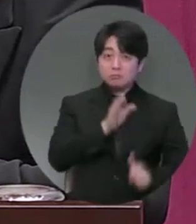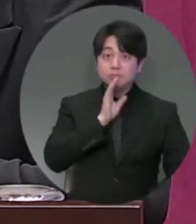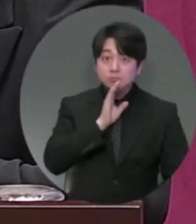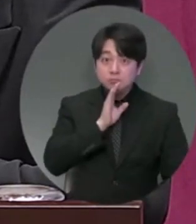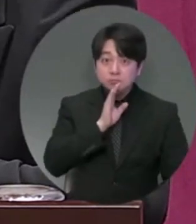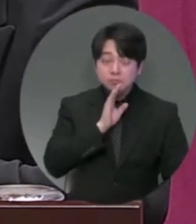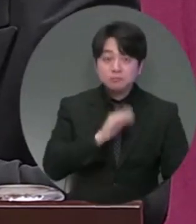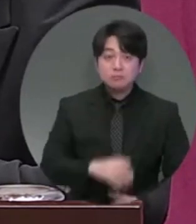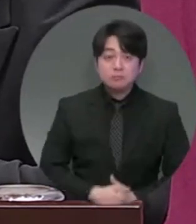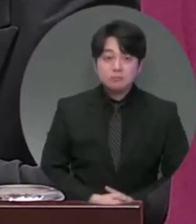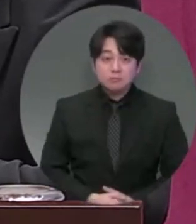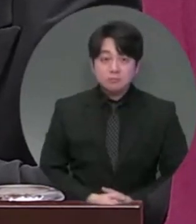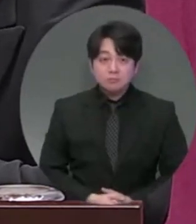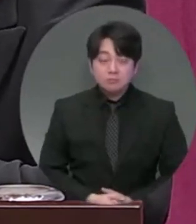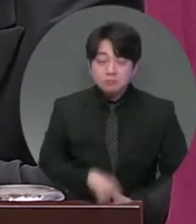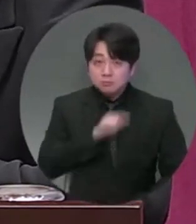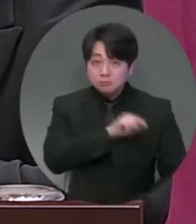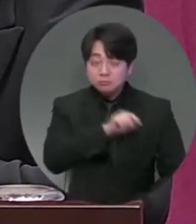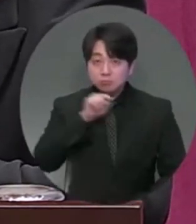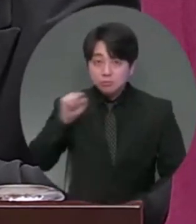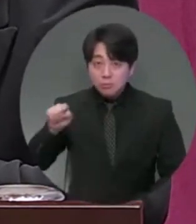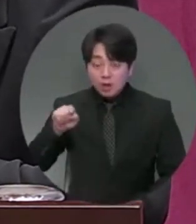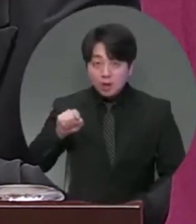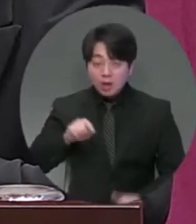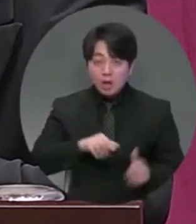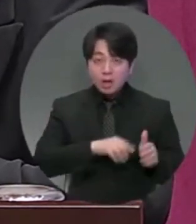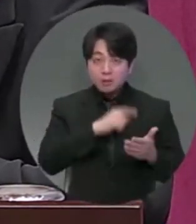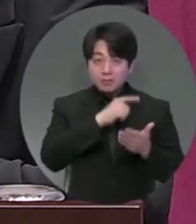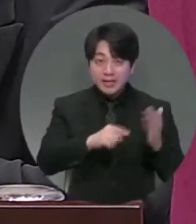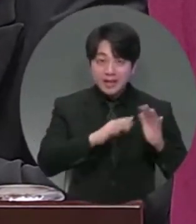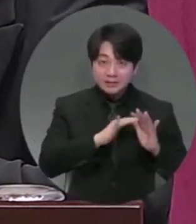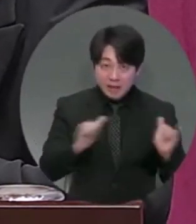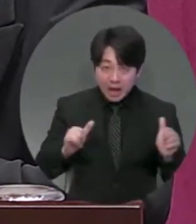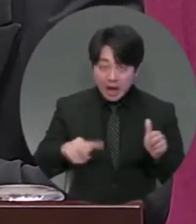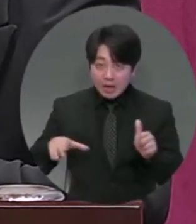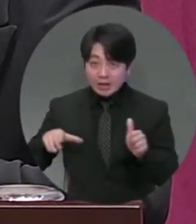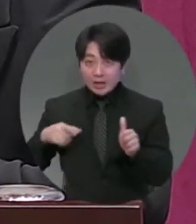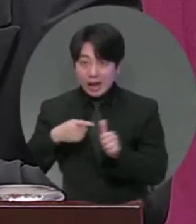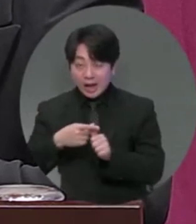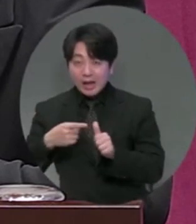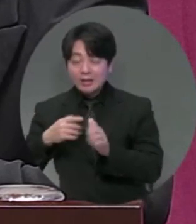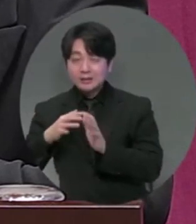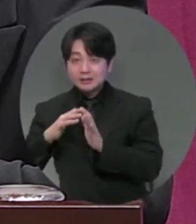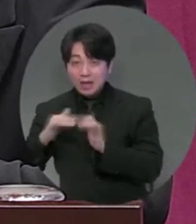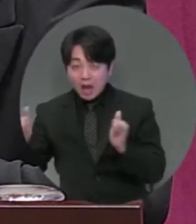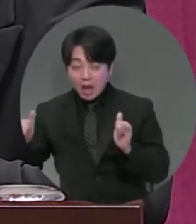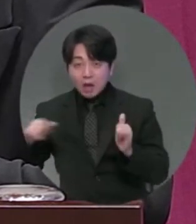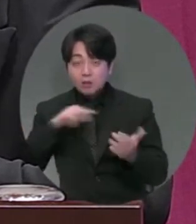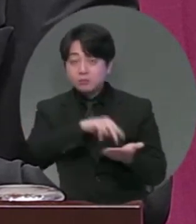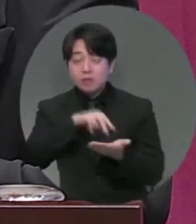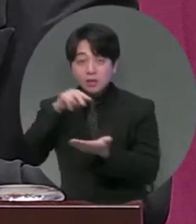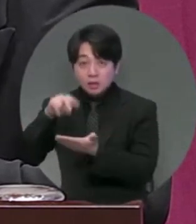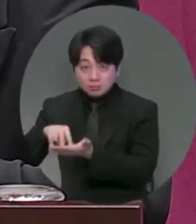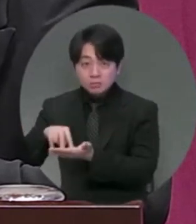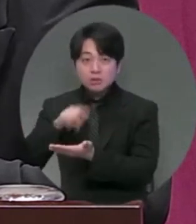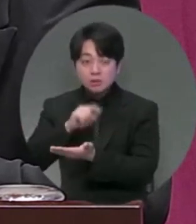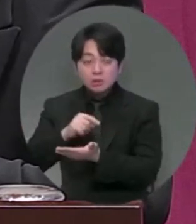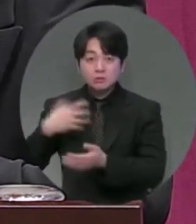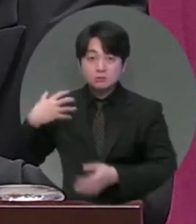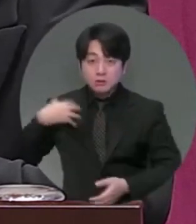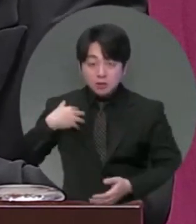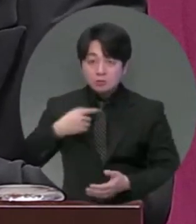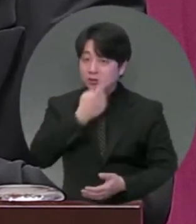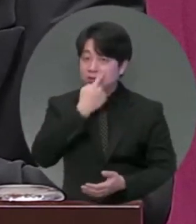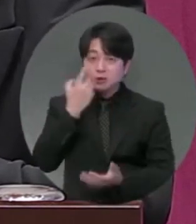당사자는 자기에게 유리한 증거를 제출할 부담을 지죠 그 부담이 개정되면 달라질 수는 있습니다 가해자로